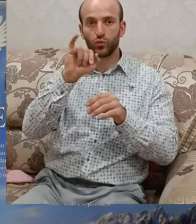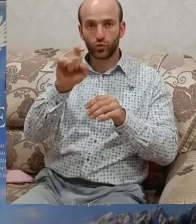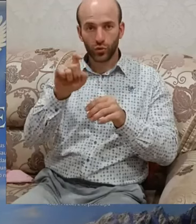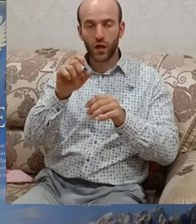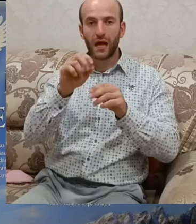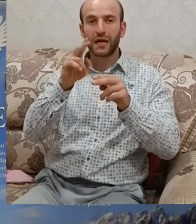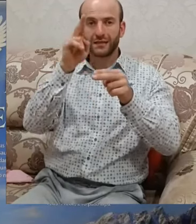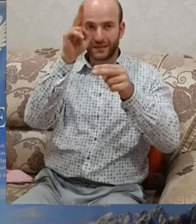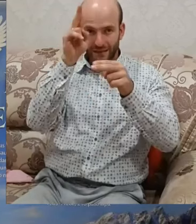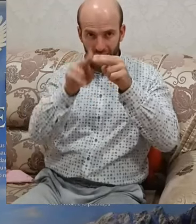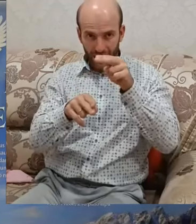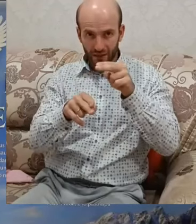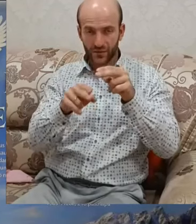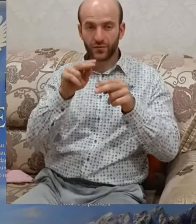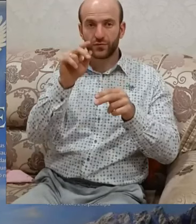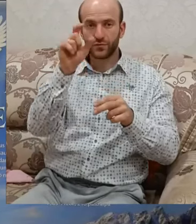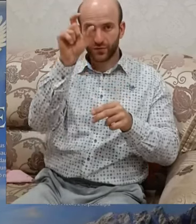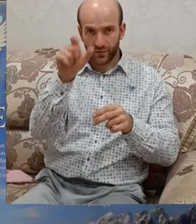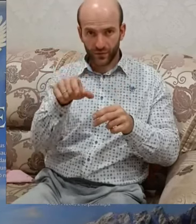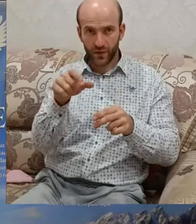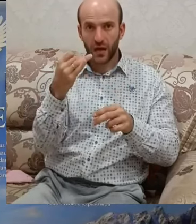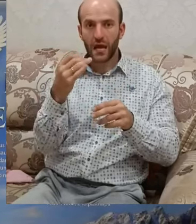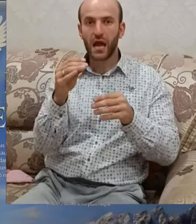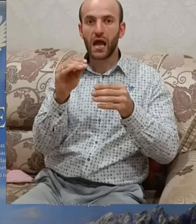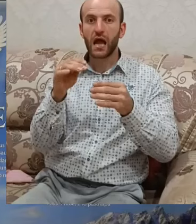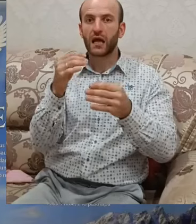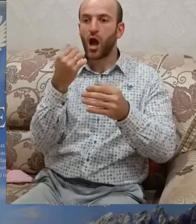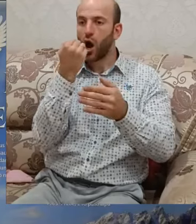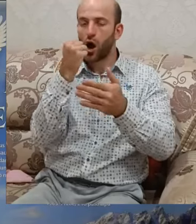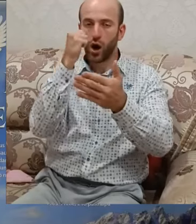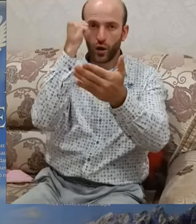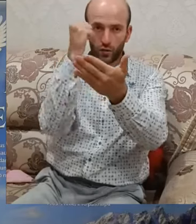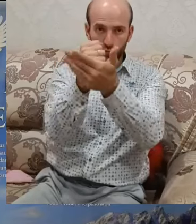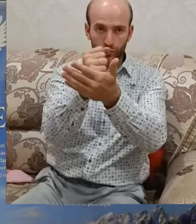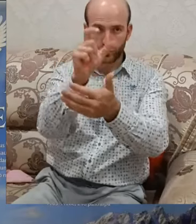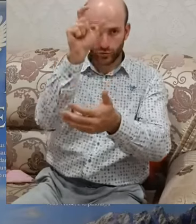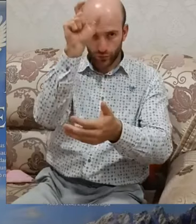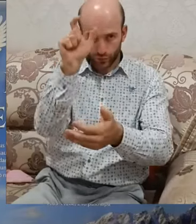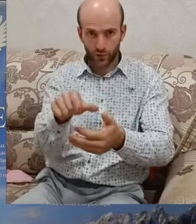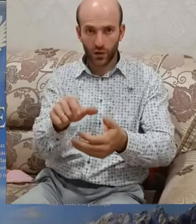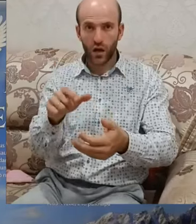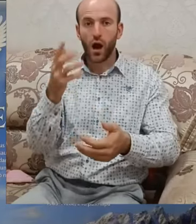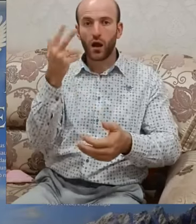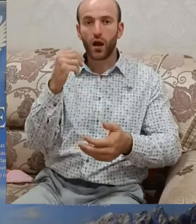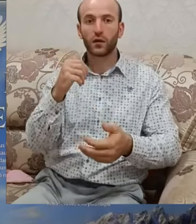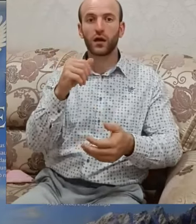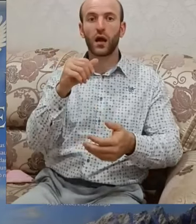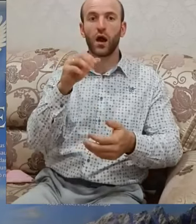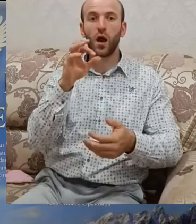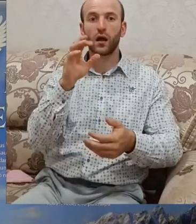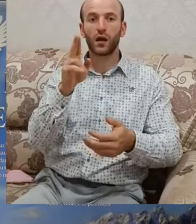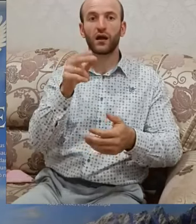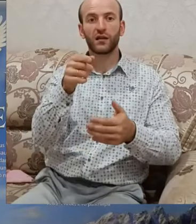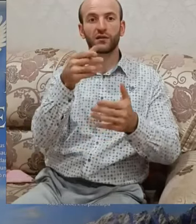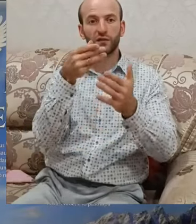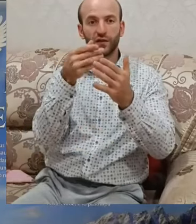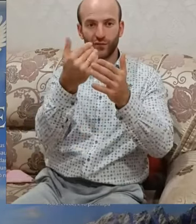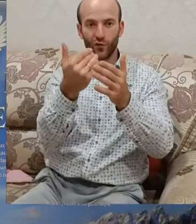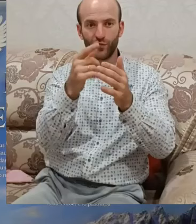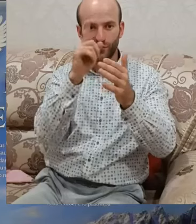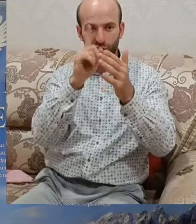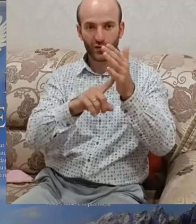Ir užanspauduodavo žmogų. И запечатывал человека. Kai prie savo tikėjimo. Когда к своей вере. Придедовоме